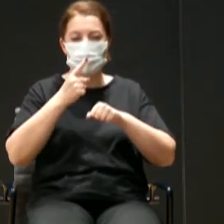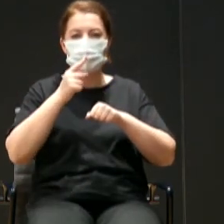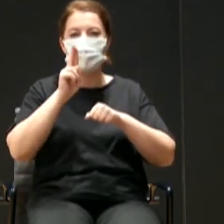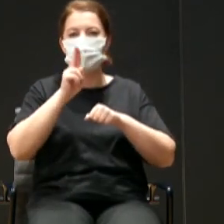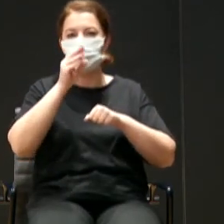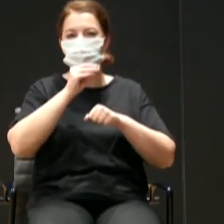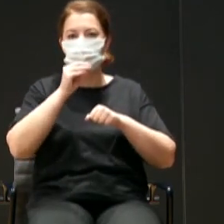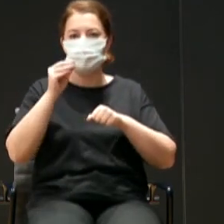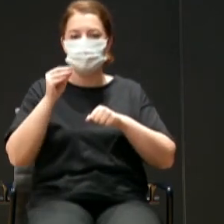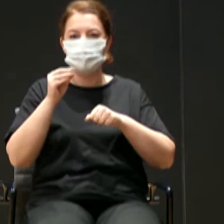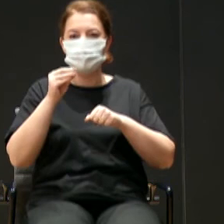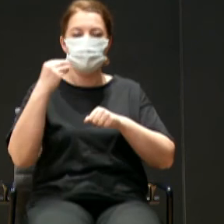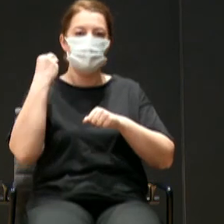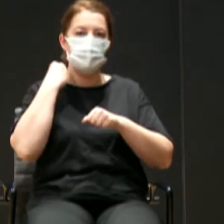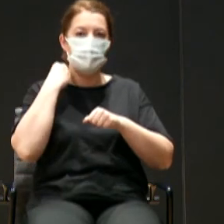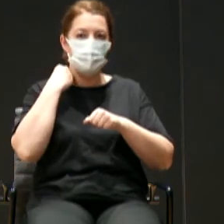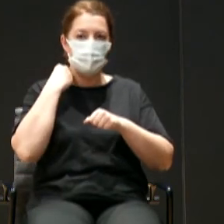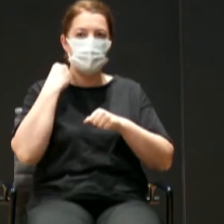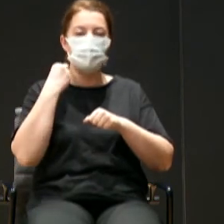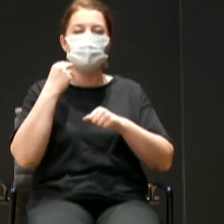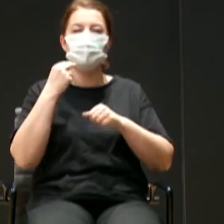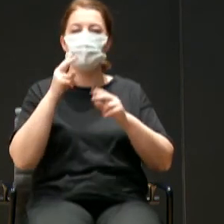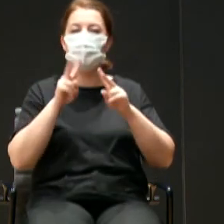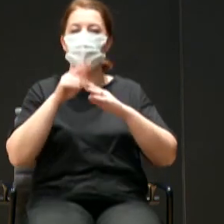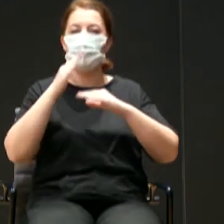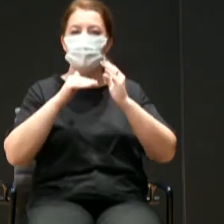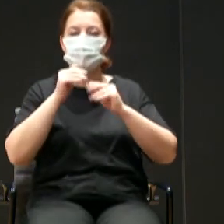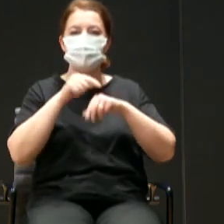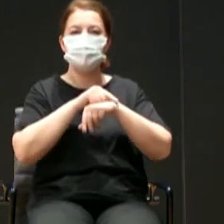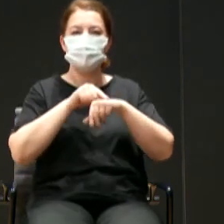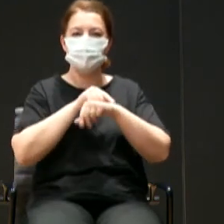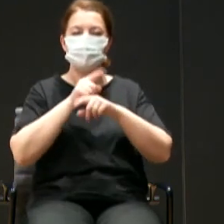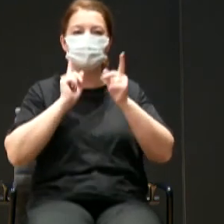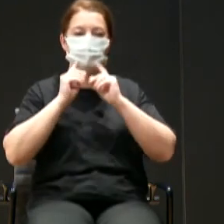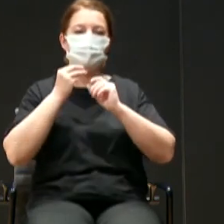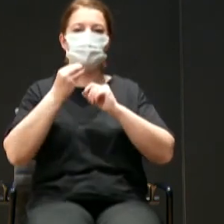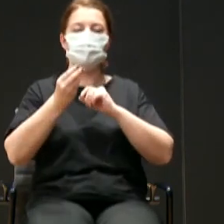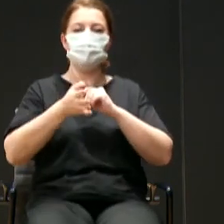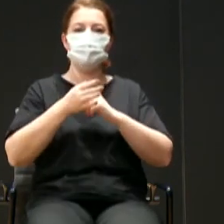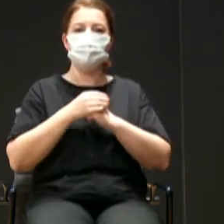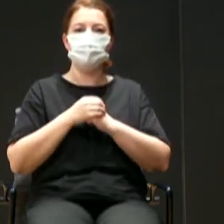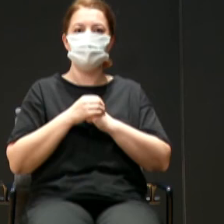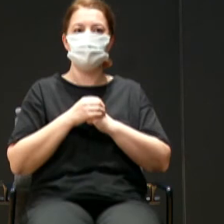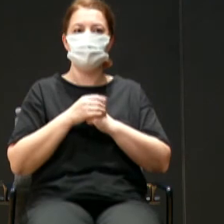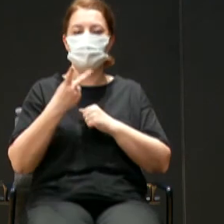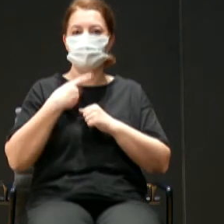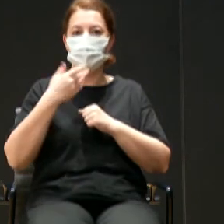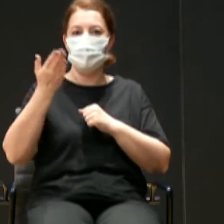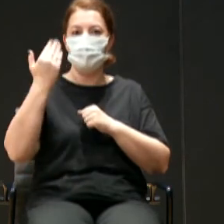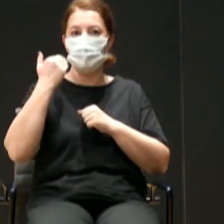milyon borç müteahhit. Zamanla mahkemeye verilmiş, bizden evvelki belediye